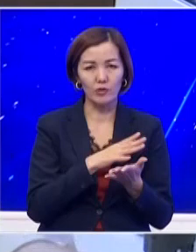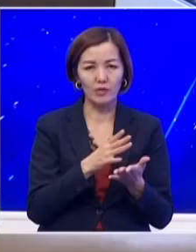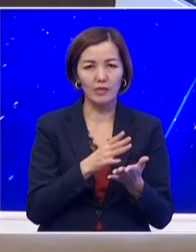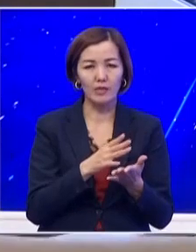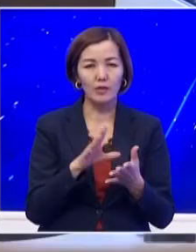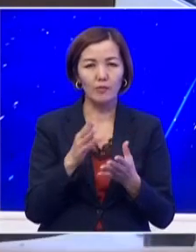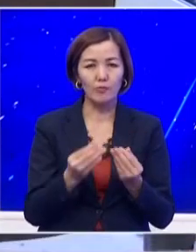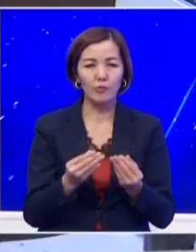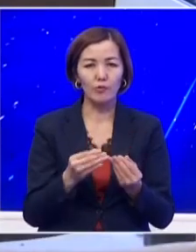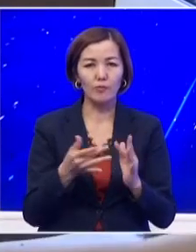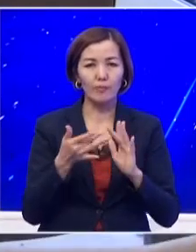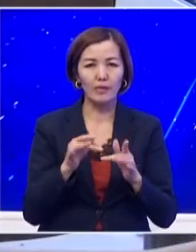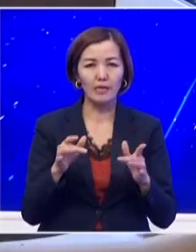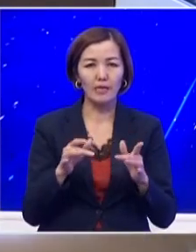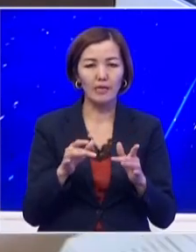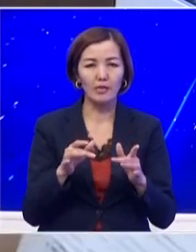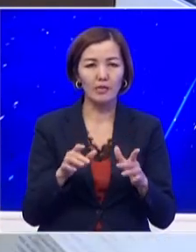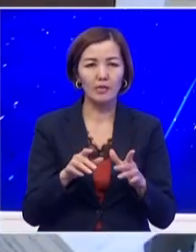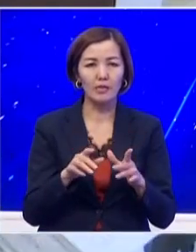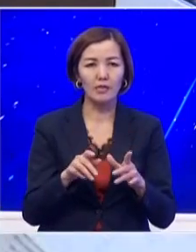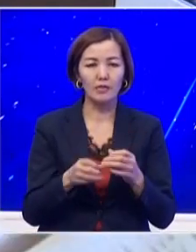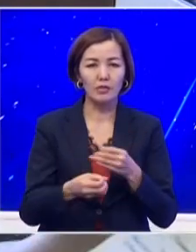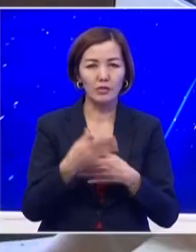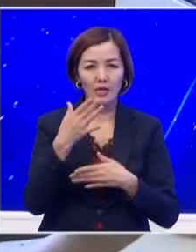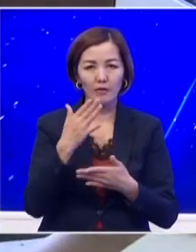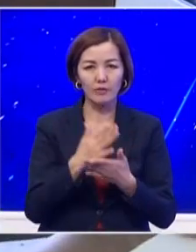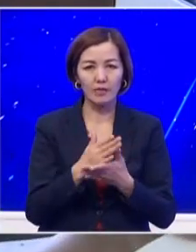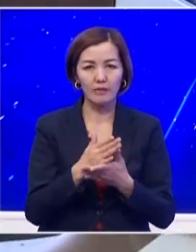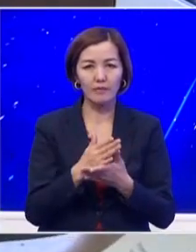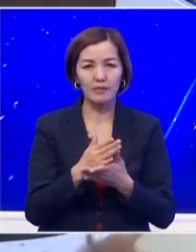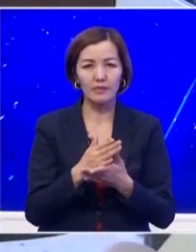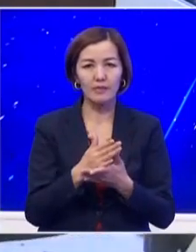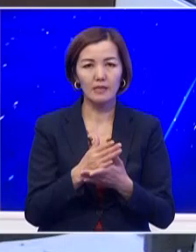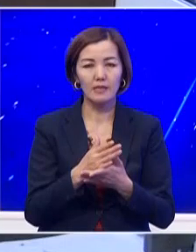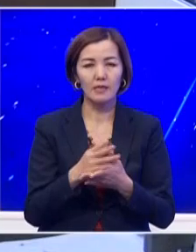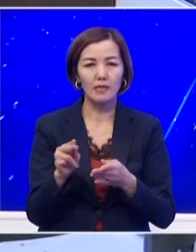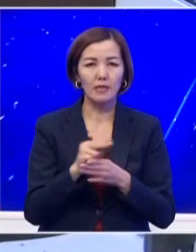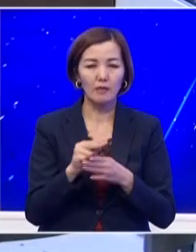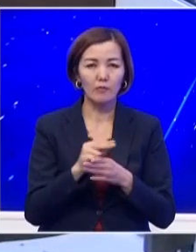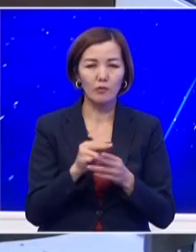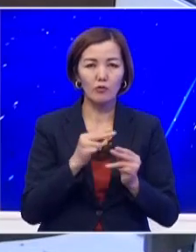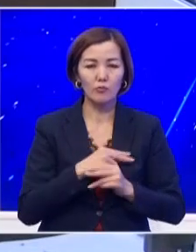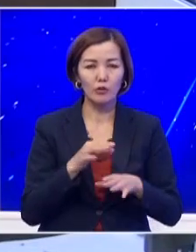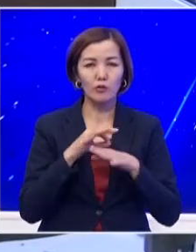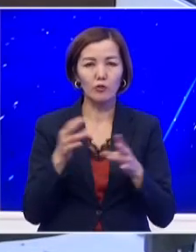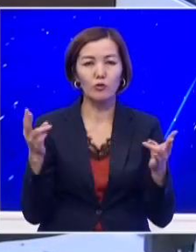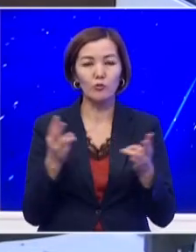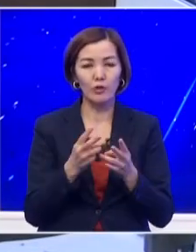Және мені бүгін тағы да порталға шығарып жатырмыз. Бұл жерде тағы да бір стенд қою,